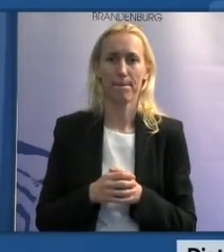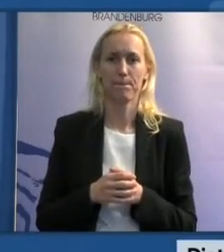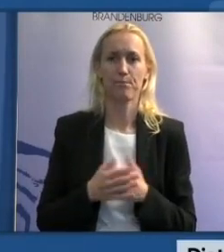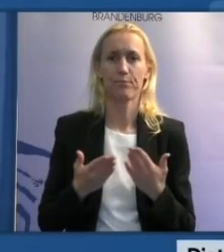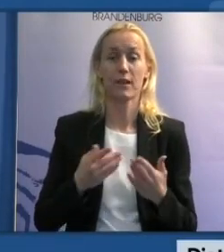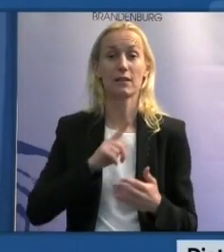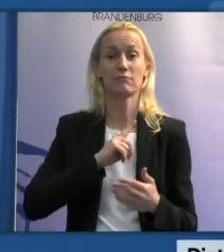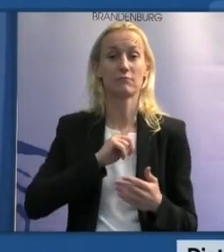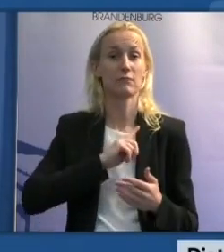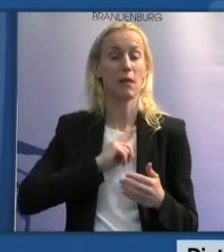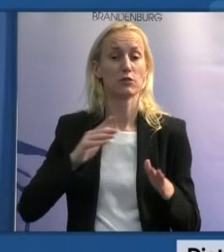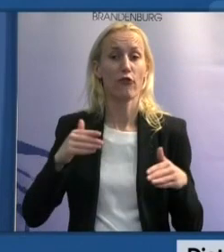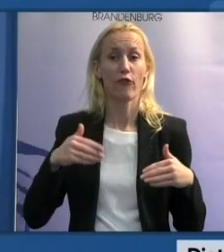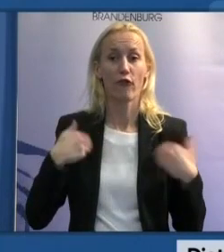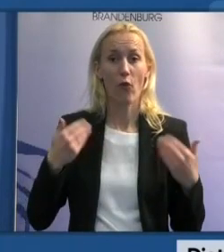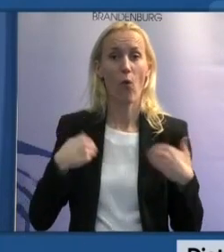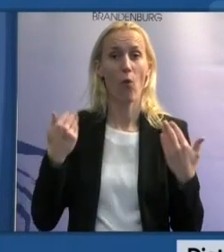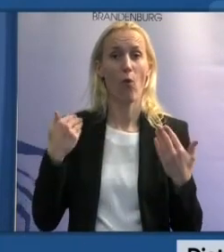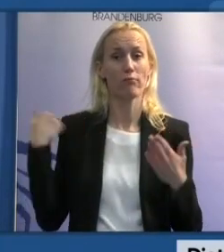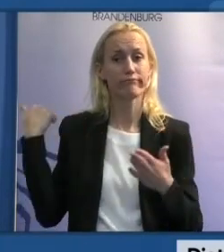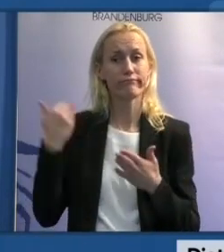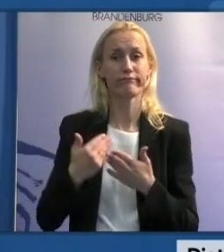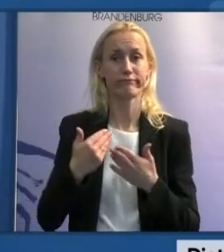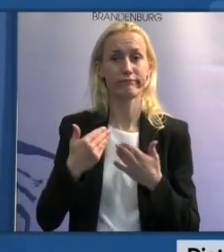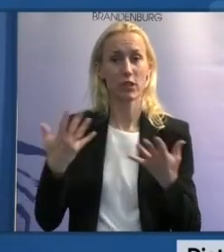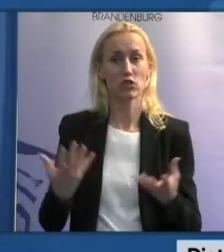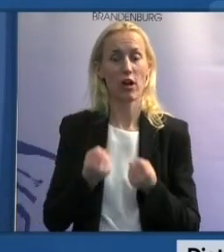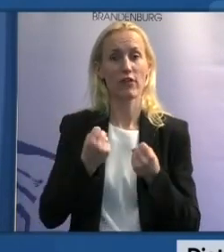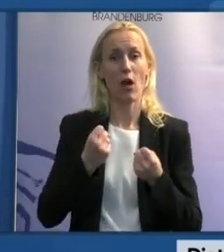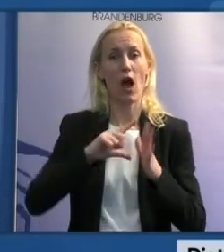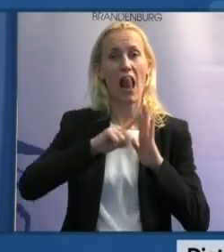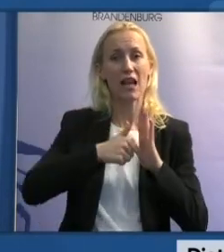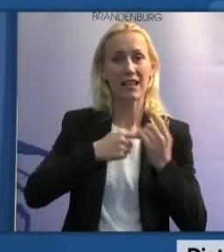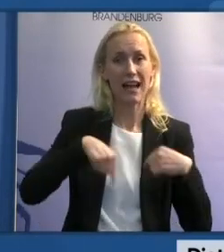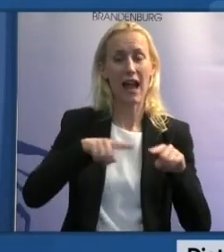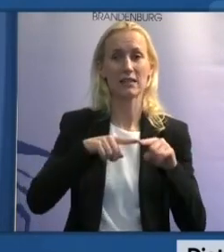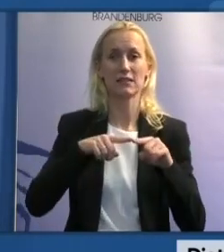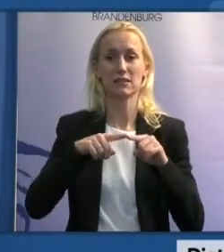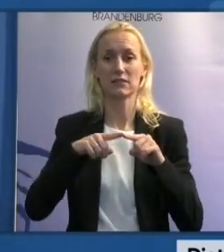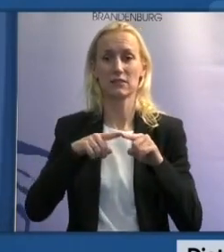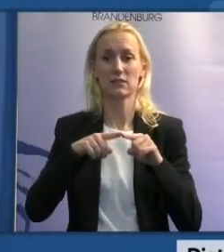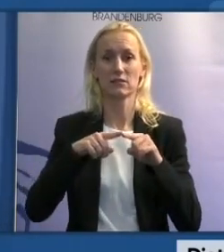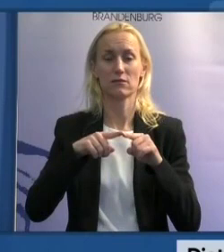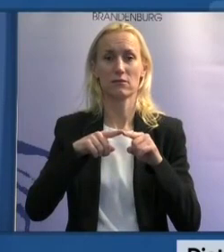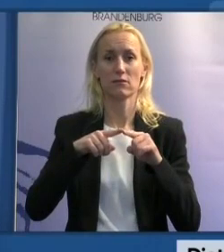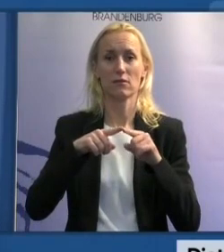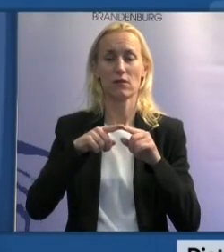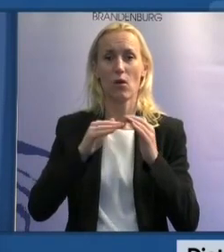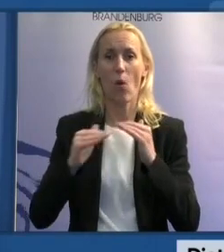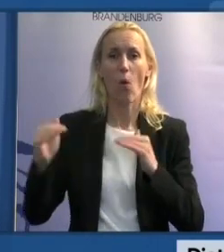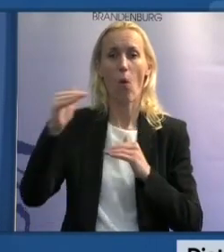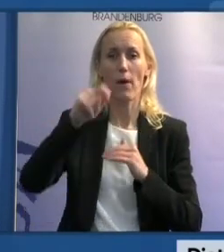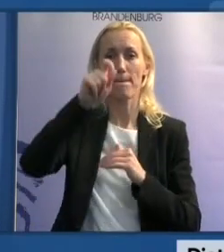ich bin froh, dass wir es geschafft haben, auch gemeinsam mit den Landkreisen und den